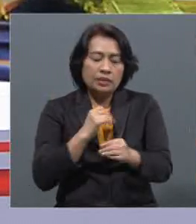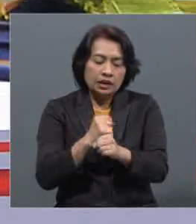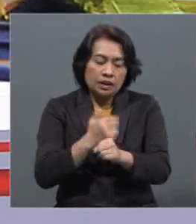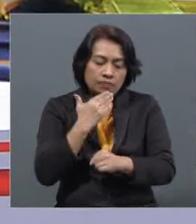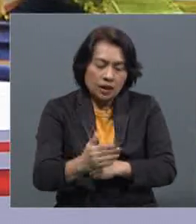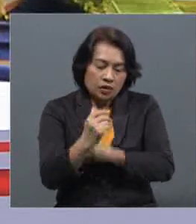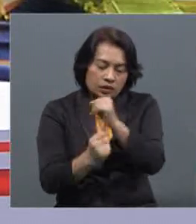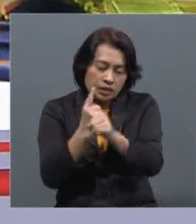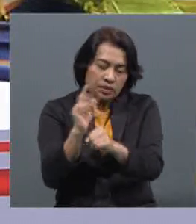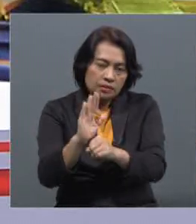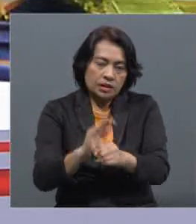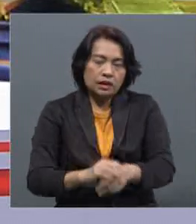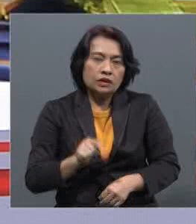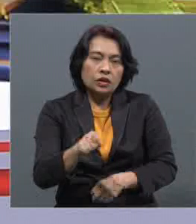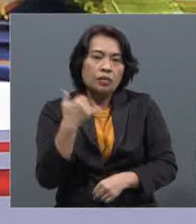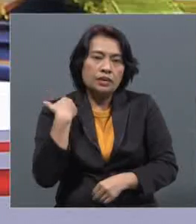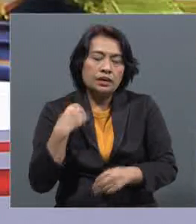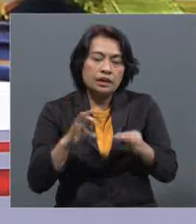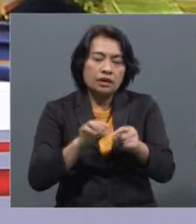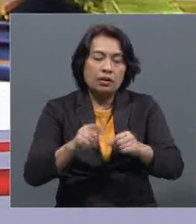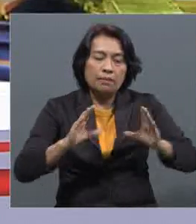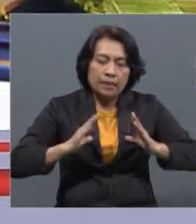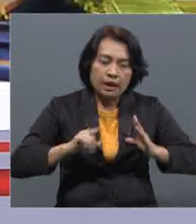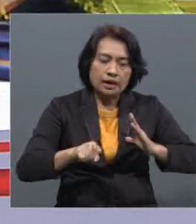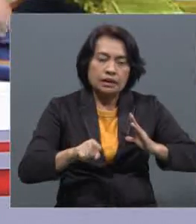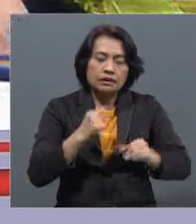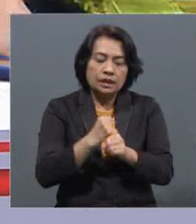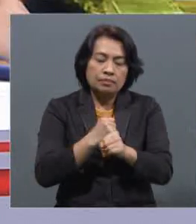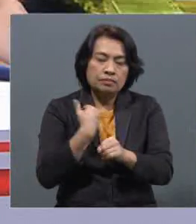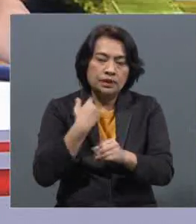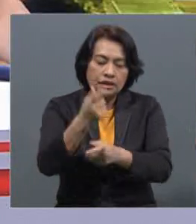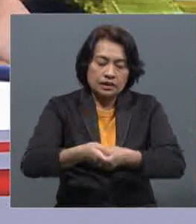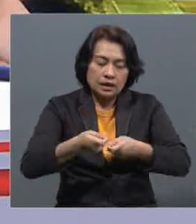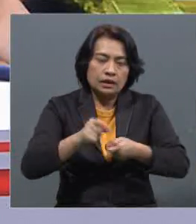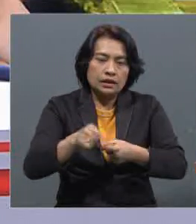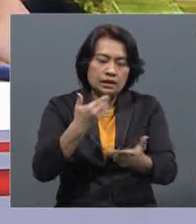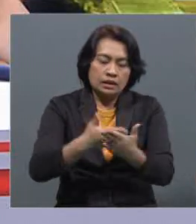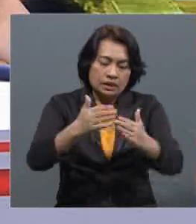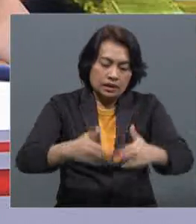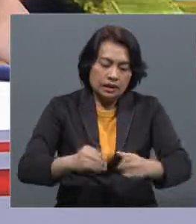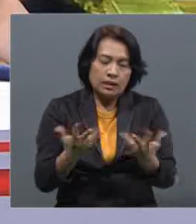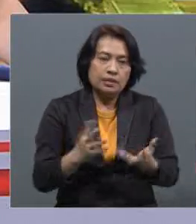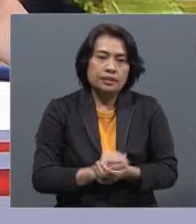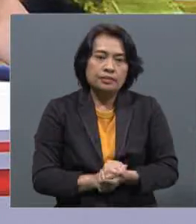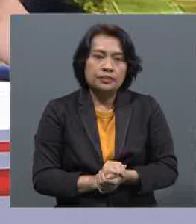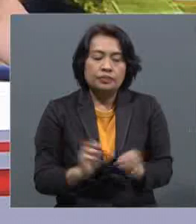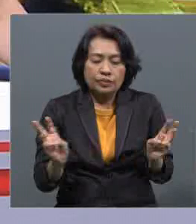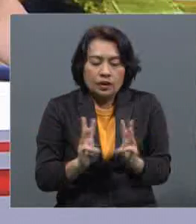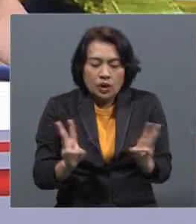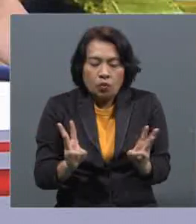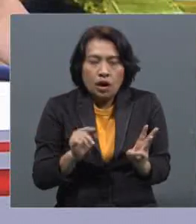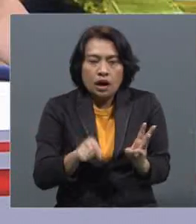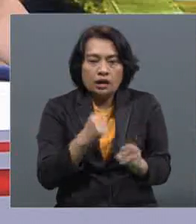ตลอดทั้งปีนะเพราะฉะนั้นในช่วงเวลานั้นเนี่ยเขาจะไม่มีรายได้การช่วยเหลือพี่น้องเกษตรกรทั่วประเทศให้มีรายได้ในช่วงว่างเว้นการทำการ